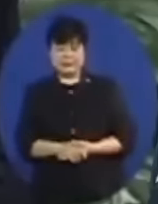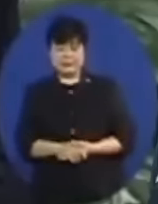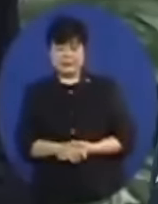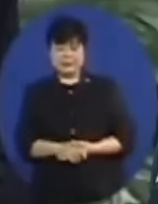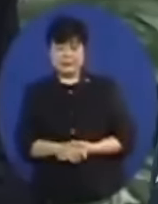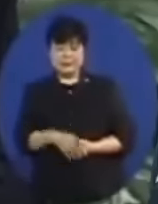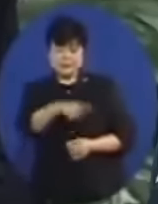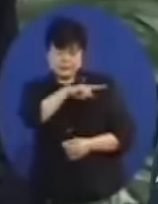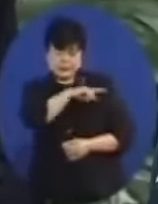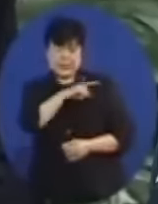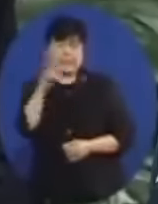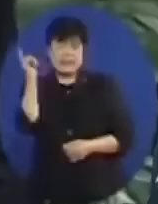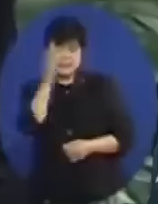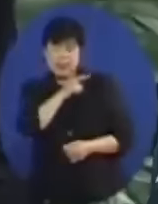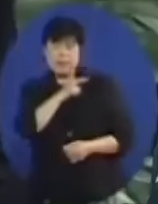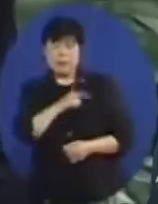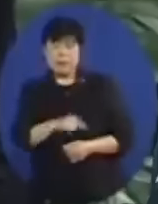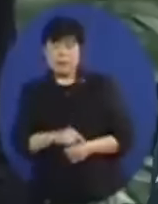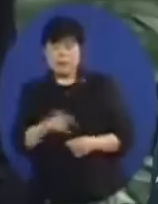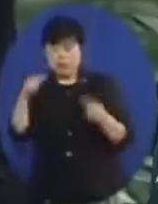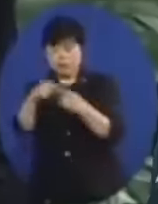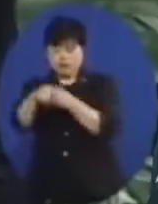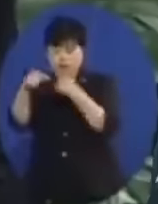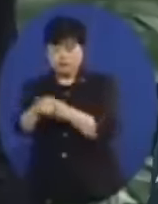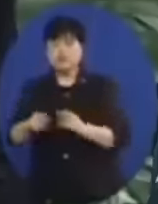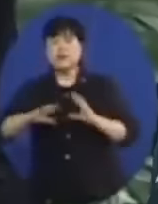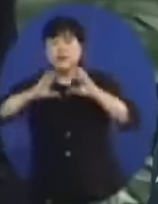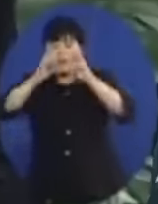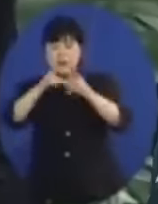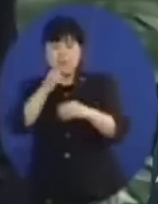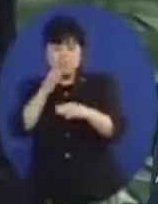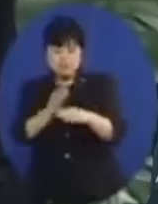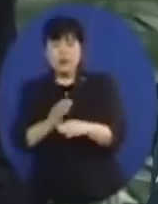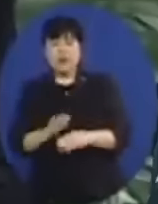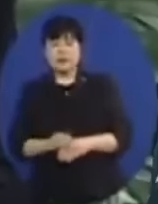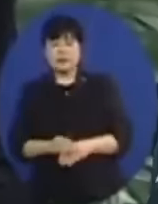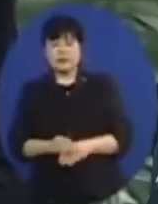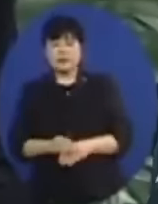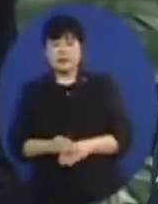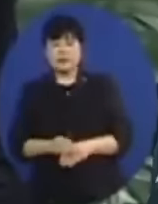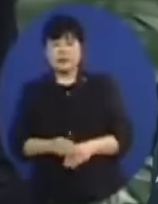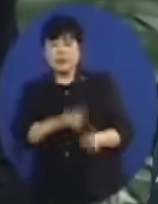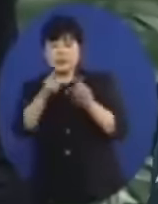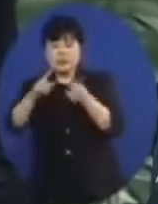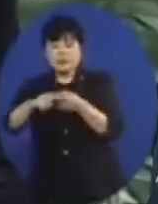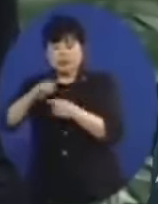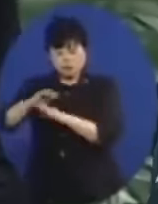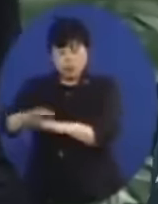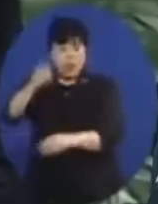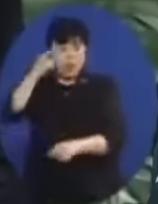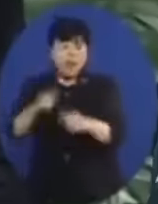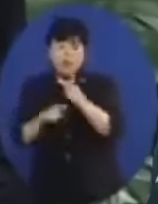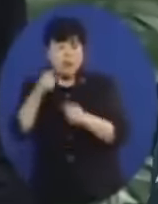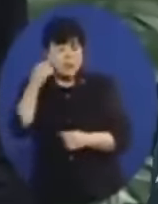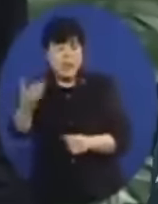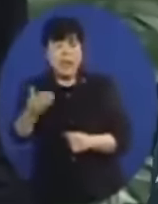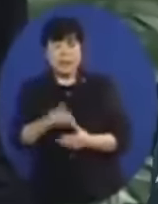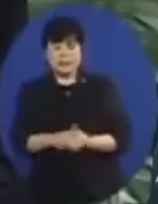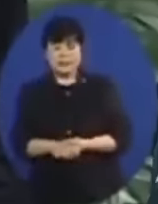가장 불통이 되는 나라 북한을 왜 살려줍니까?